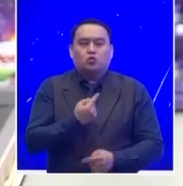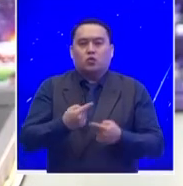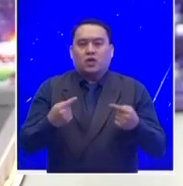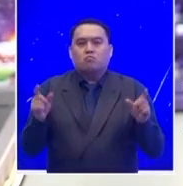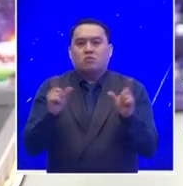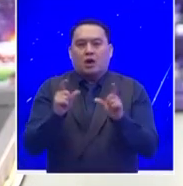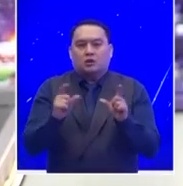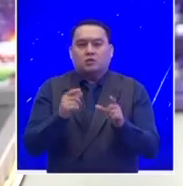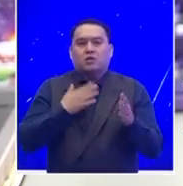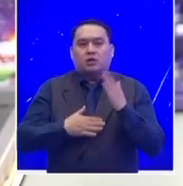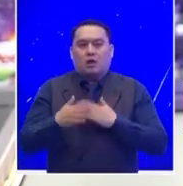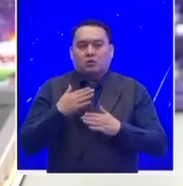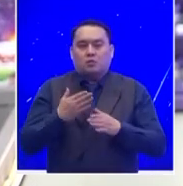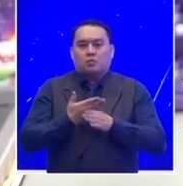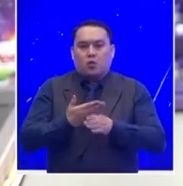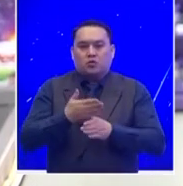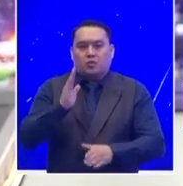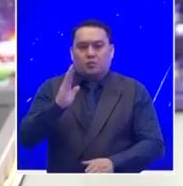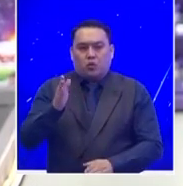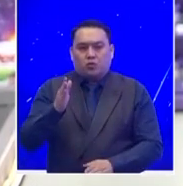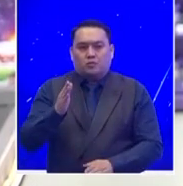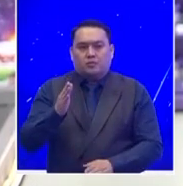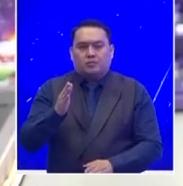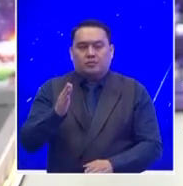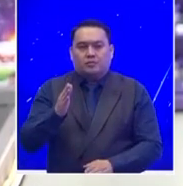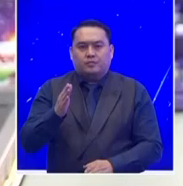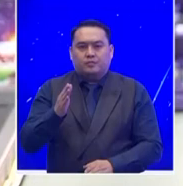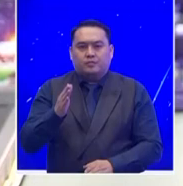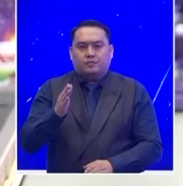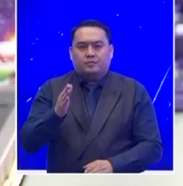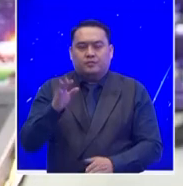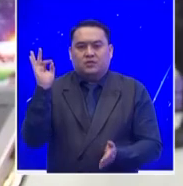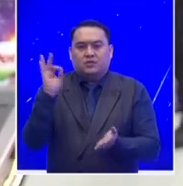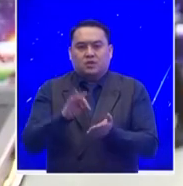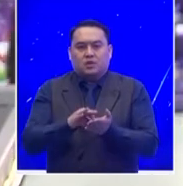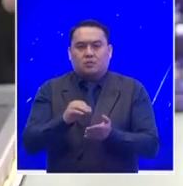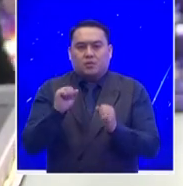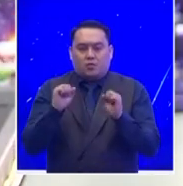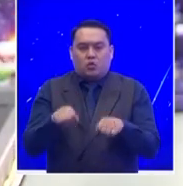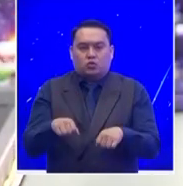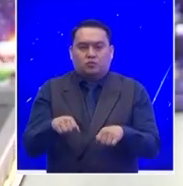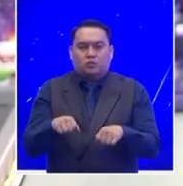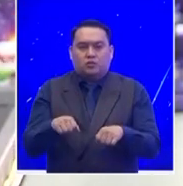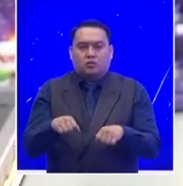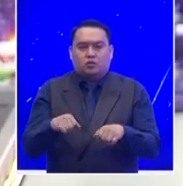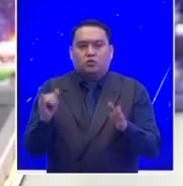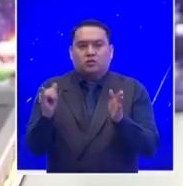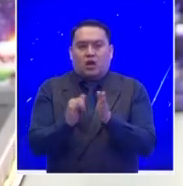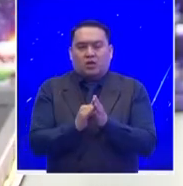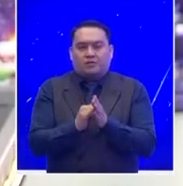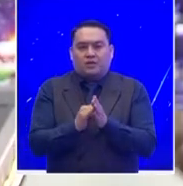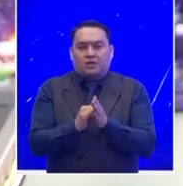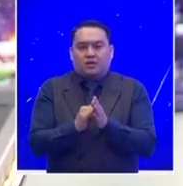мы с радостью протянем руку и помощи. С целью мы можем как бы установить эти